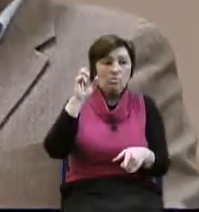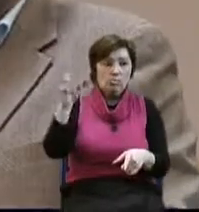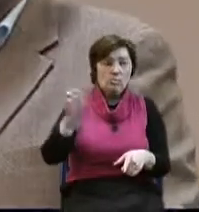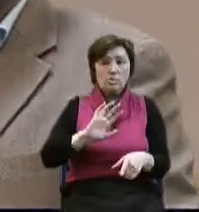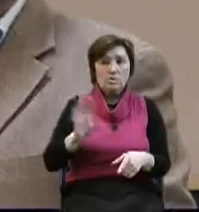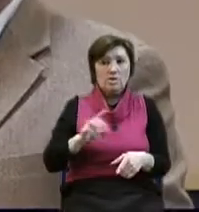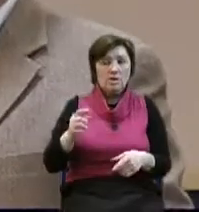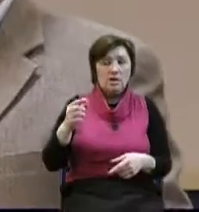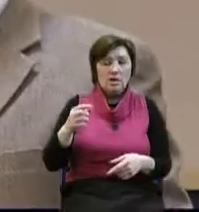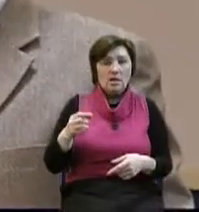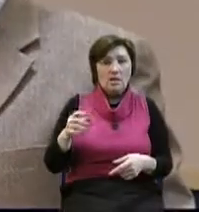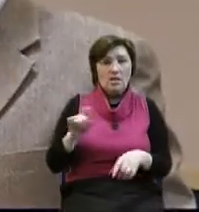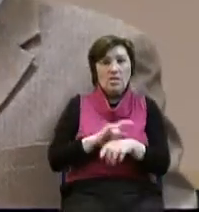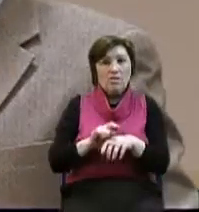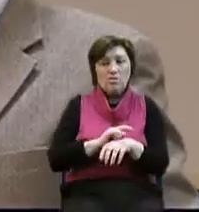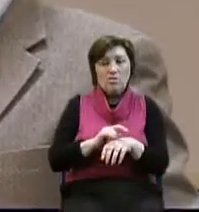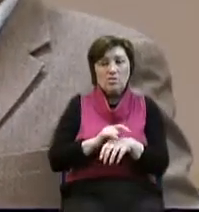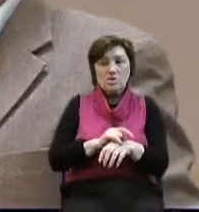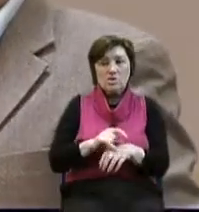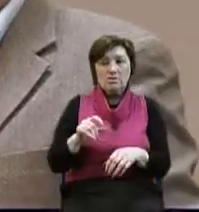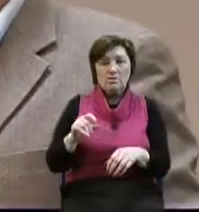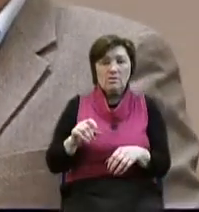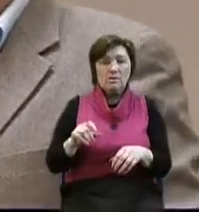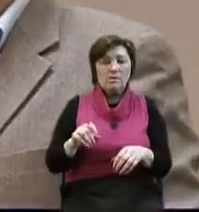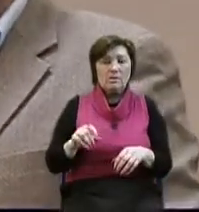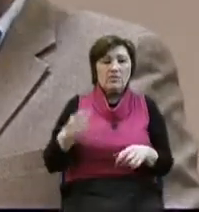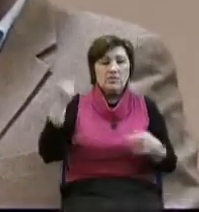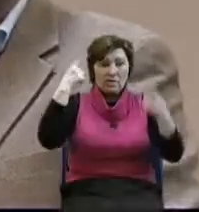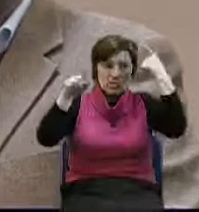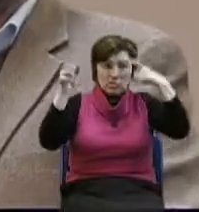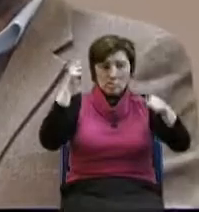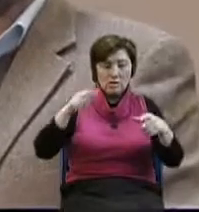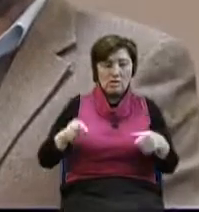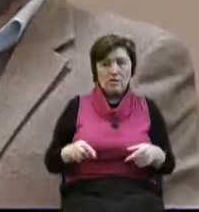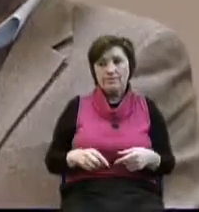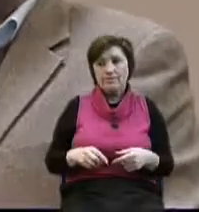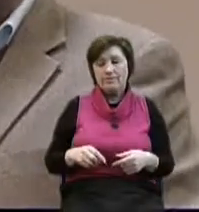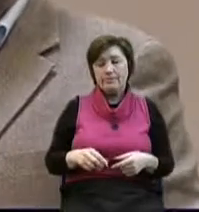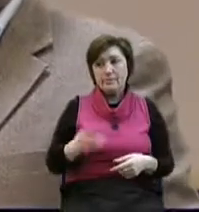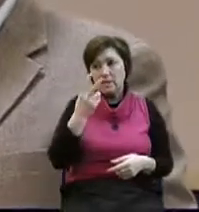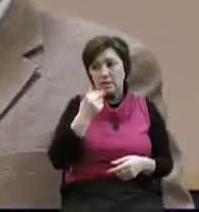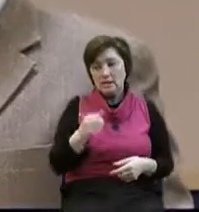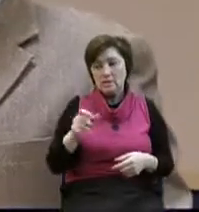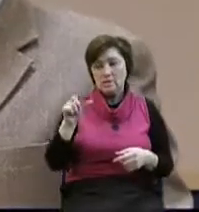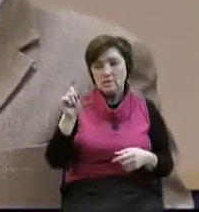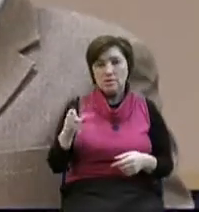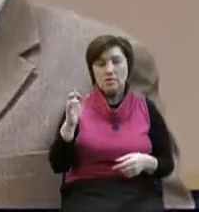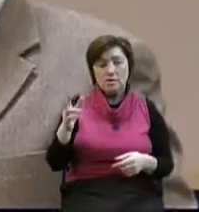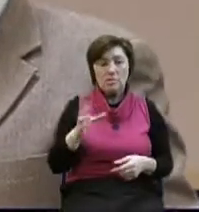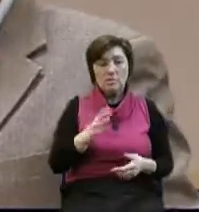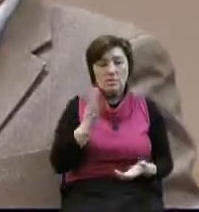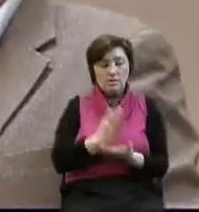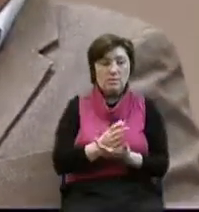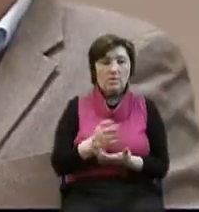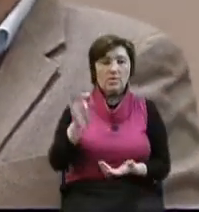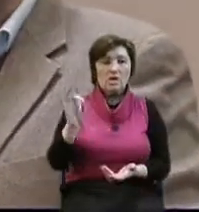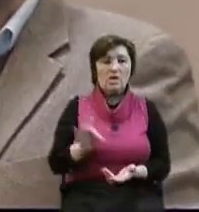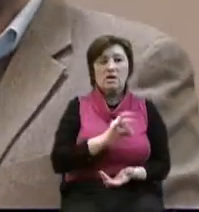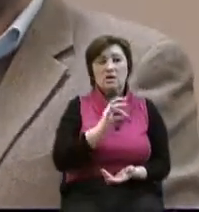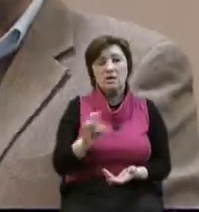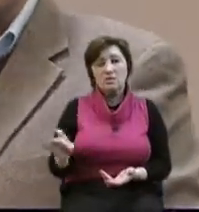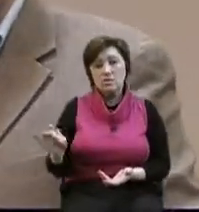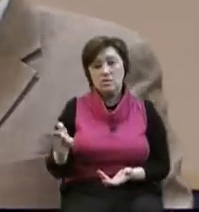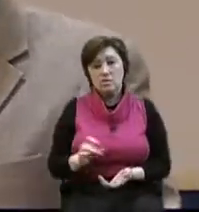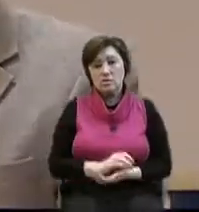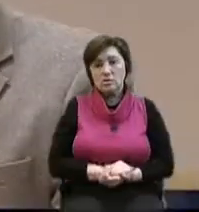не по ложным каким-то заповедям и традициям человеческим, которые имеют какую-то религиозную форму или